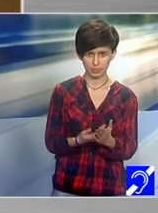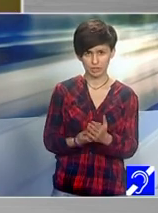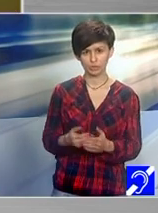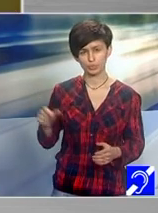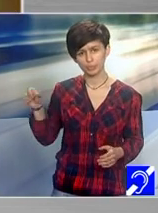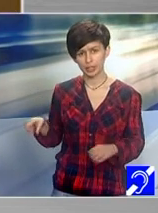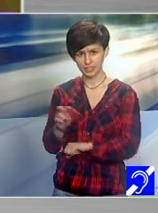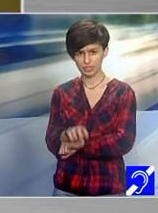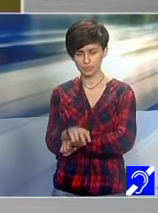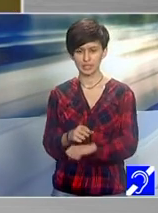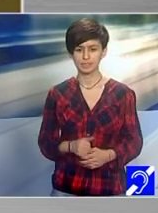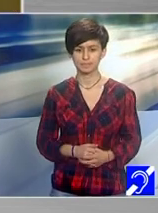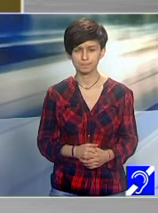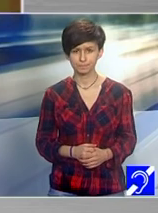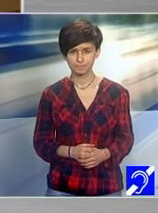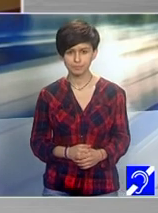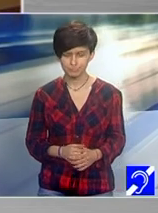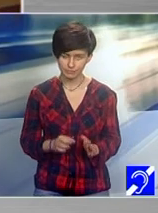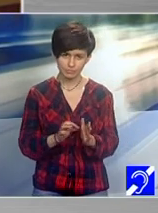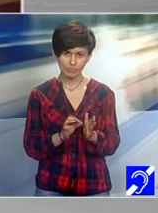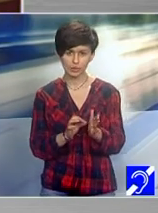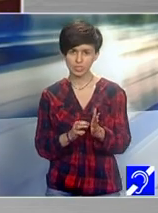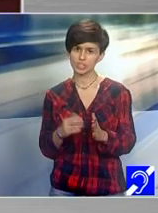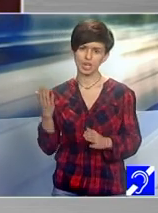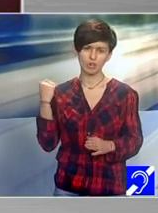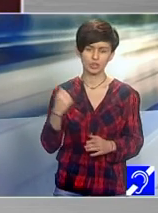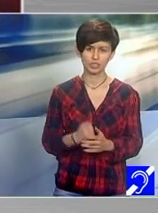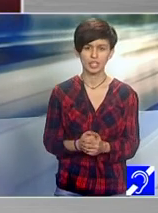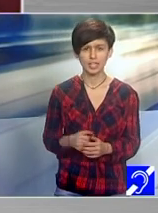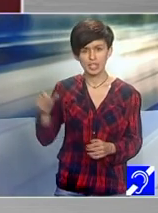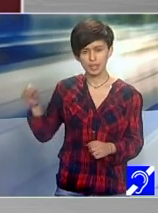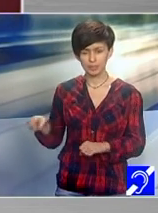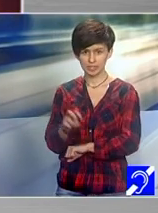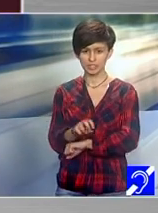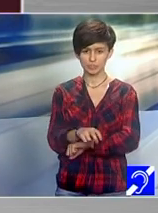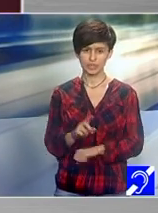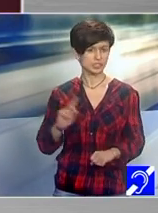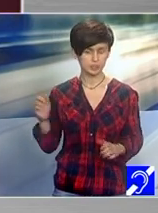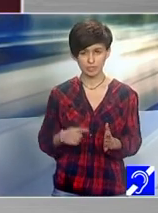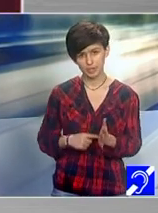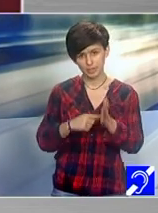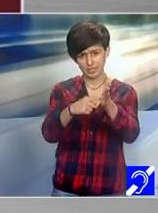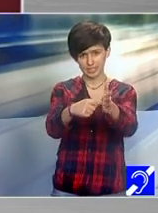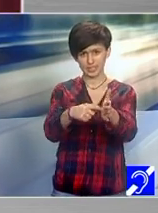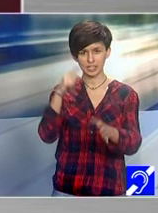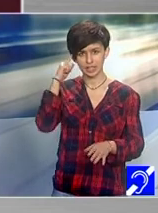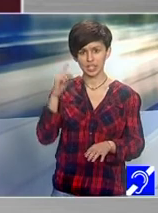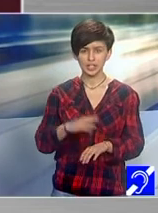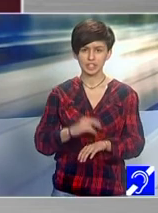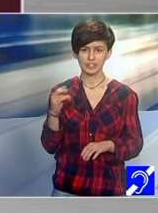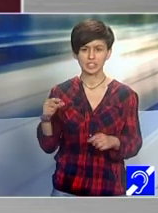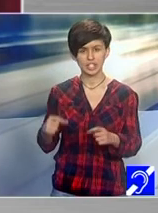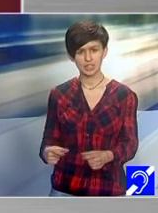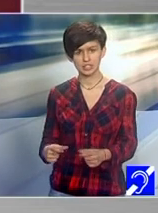să aibă o invenție sau o cerere depusă în ultimii 5 ani și care să nu mai fie prezentată la salonul nostru până acum, la